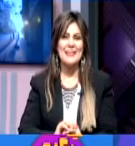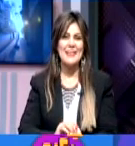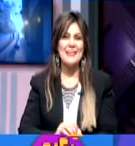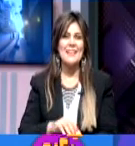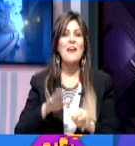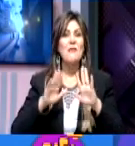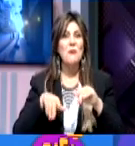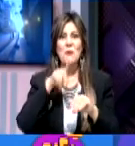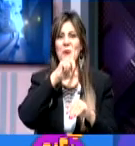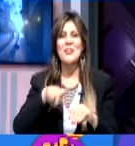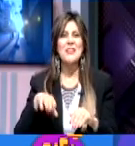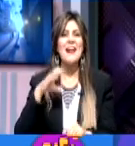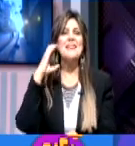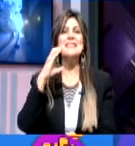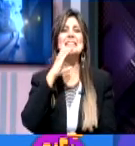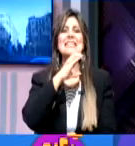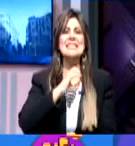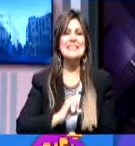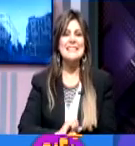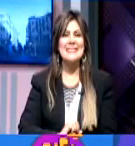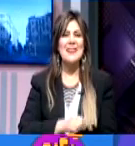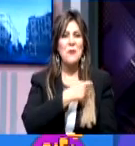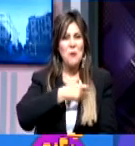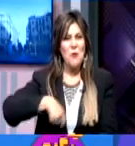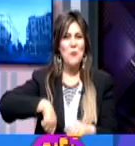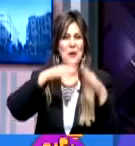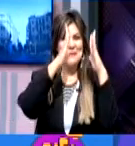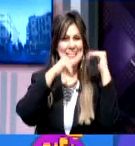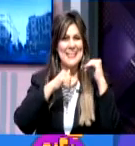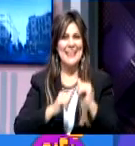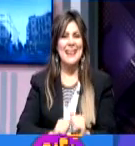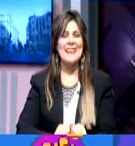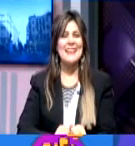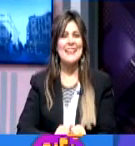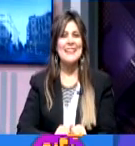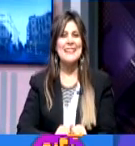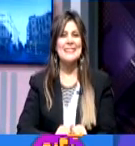وجود رئاسه فخامه الرئيس عبد الفتاح السيسي والحكومه المصريه طبعا المساعده